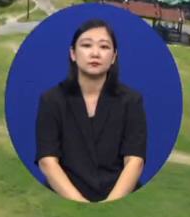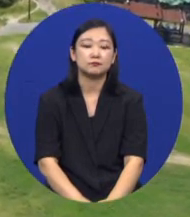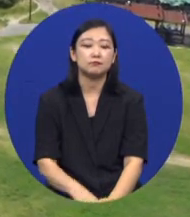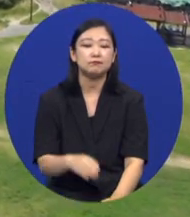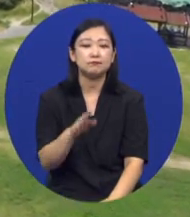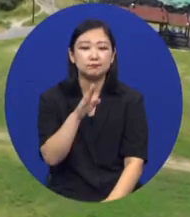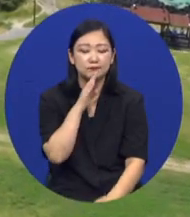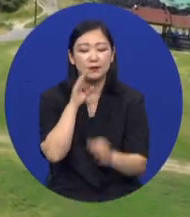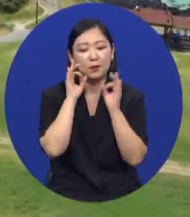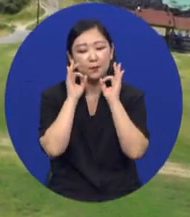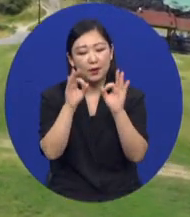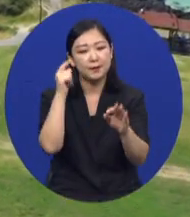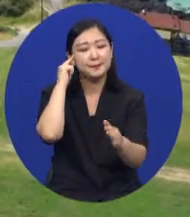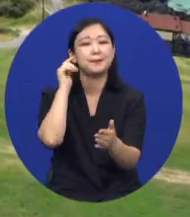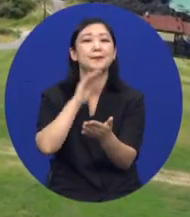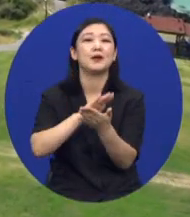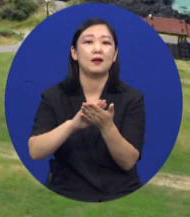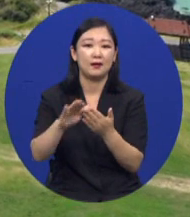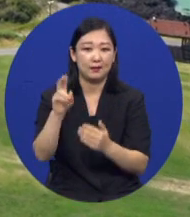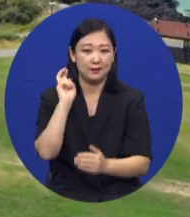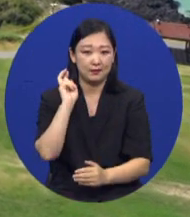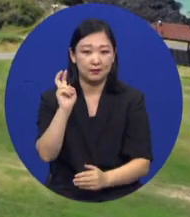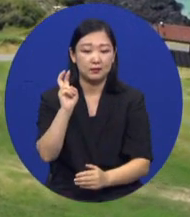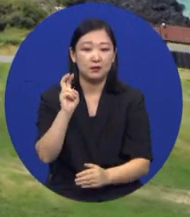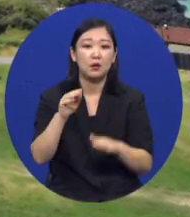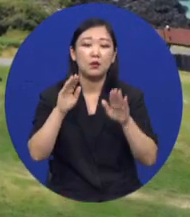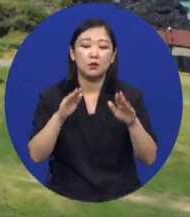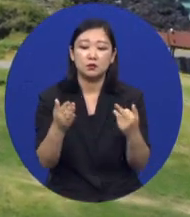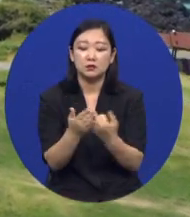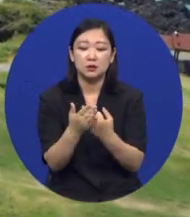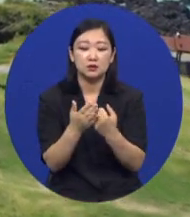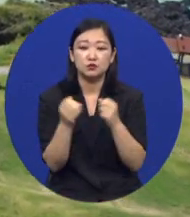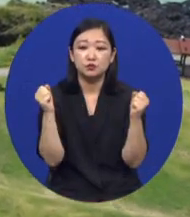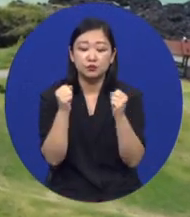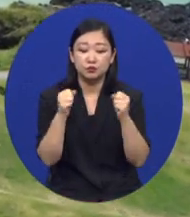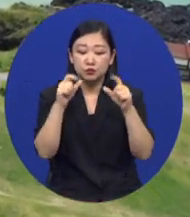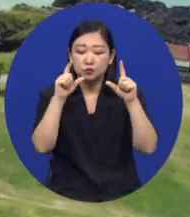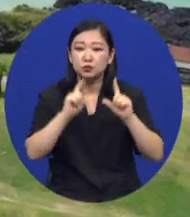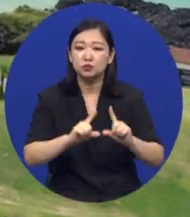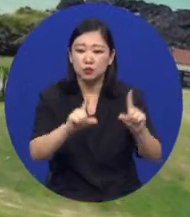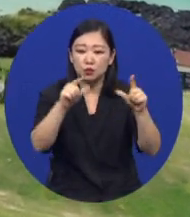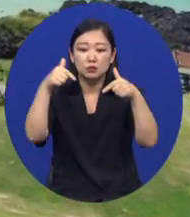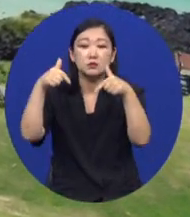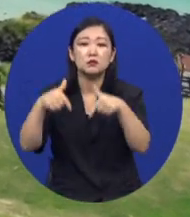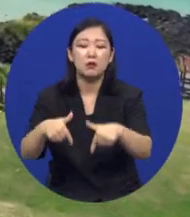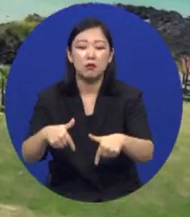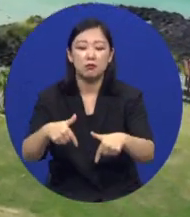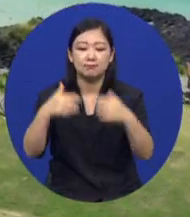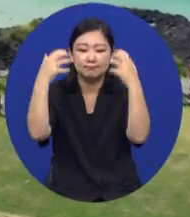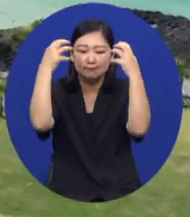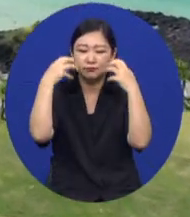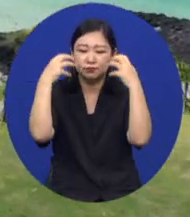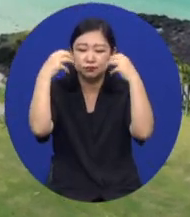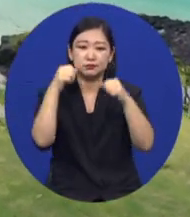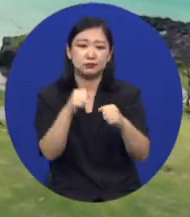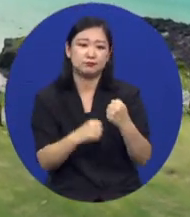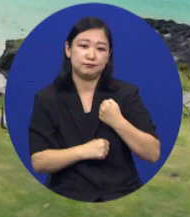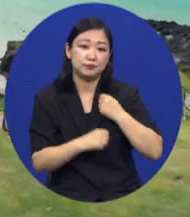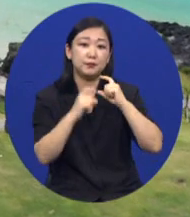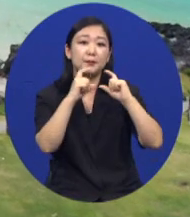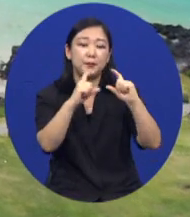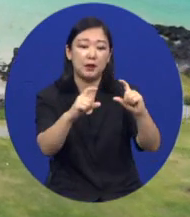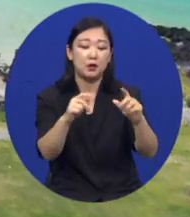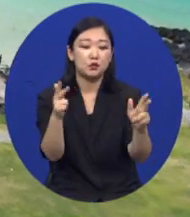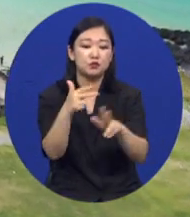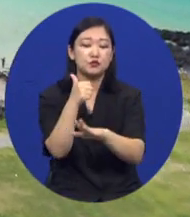정말 보기만 해도 시원해지는데요. 오늘 제주 북동부 지역에 이어서 서부 지역에도 폭염주의보가 발효됐습니다.